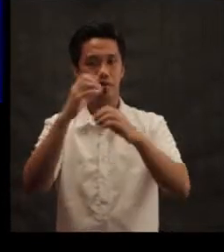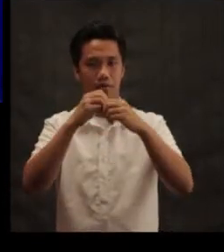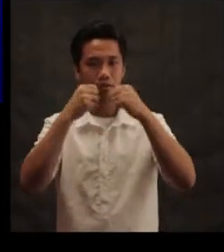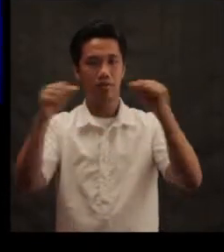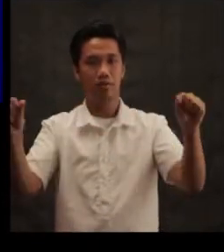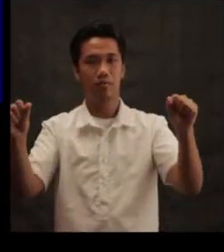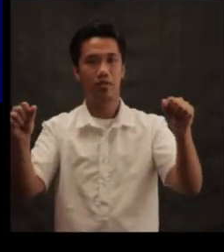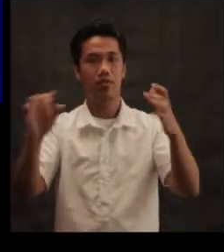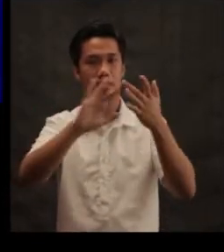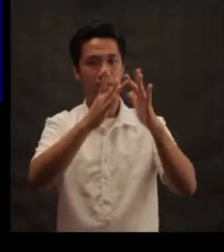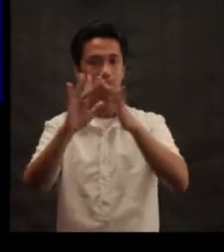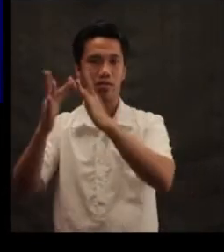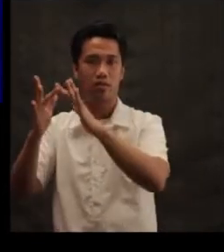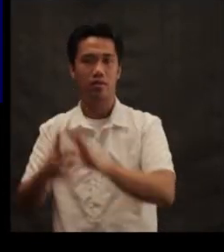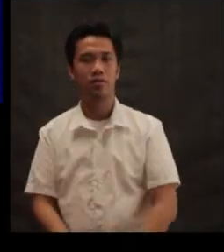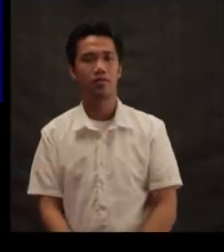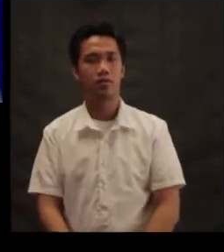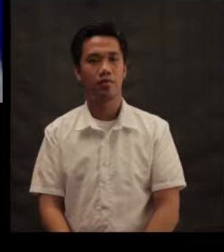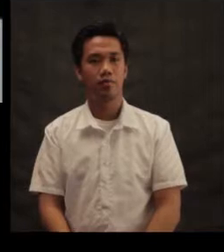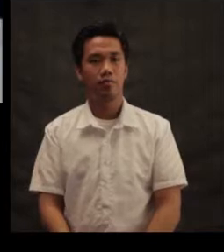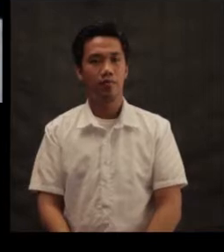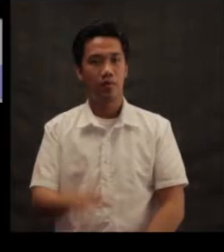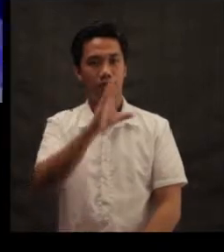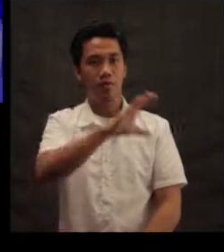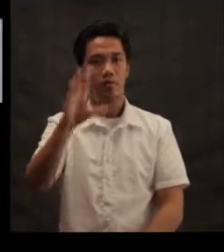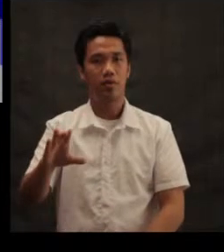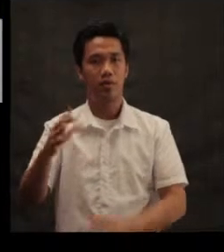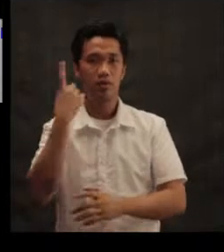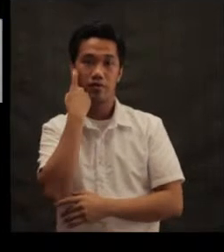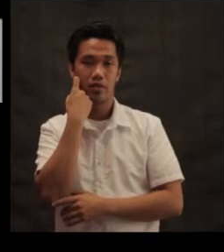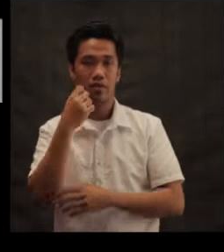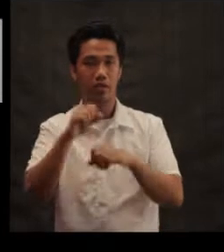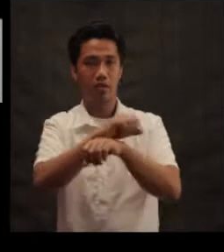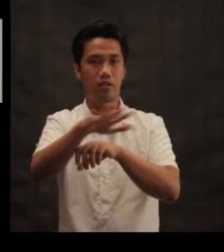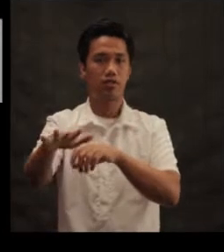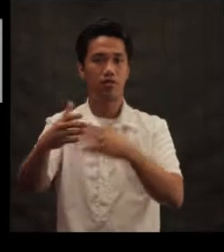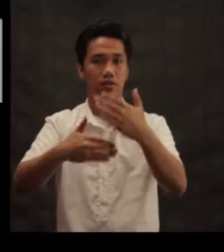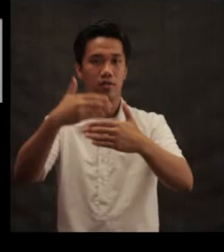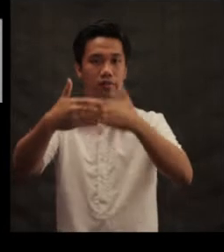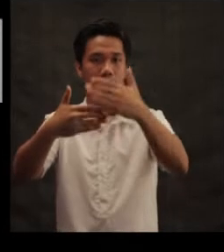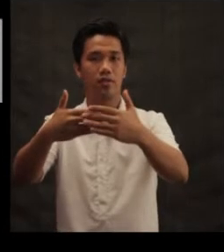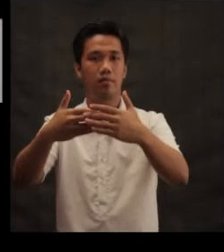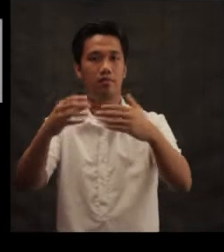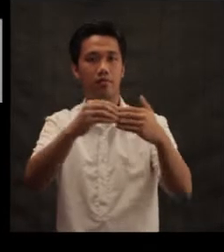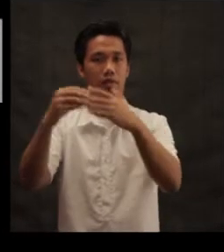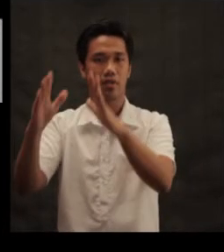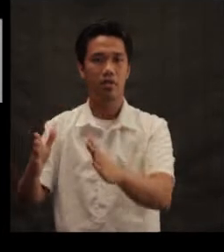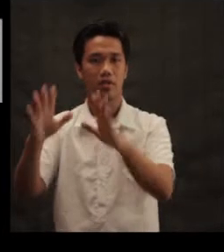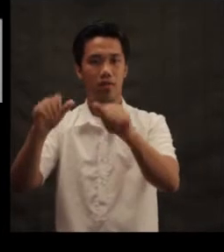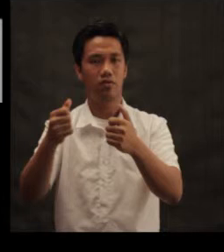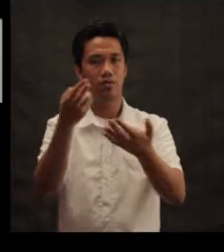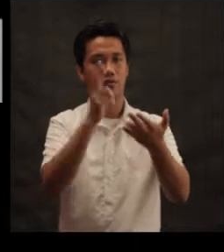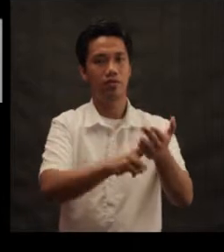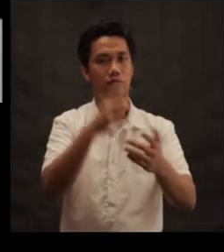infomercial ukol dito na ipinakita sa telebisyon at kumalat sa internet. Mahagi din ang COMELEC ng isang voter registration guide para sa